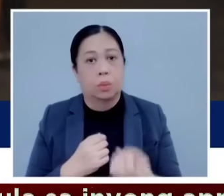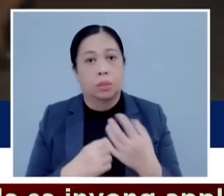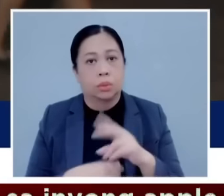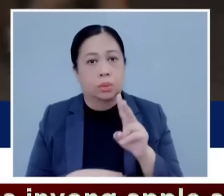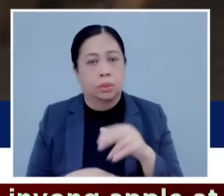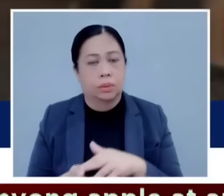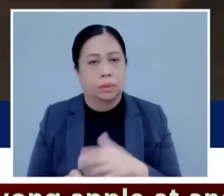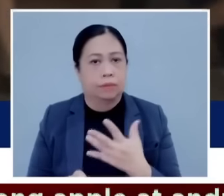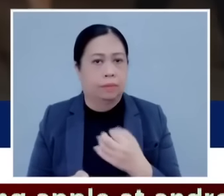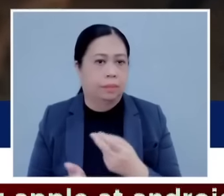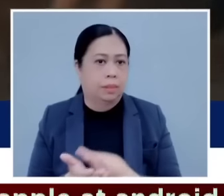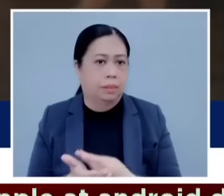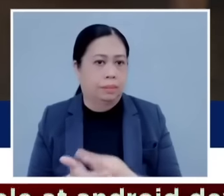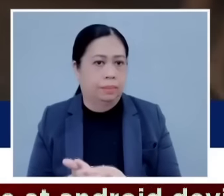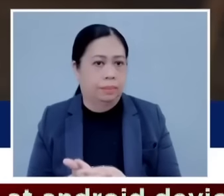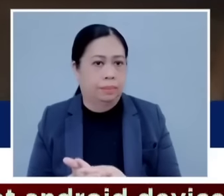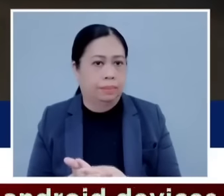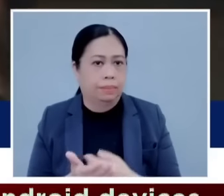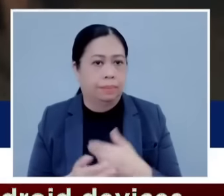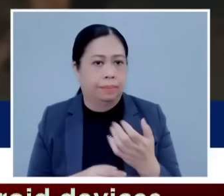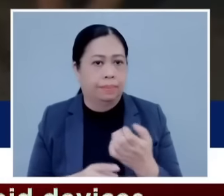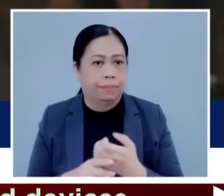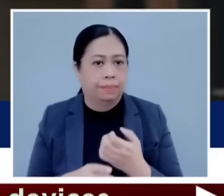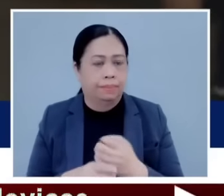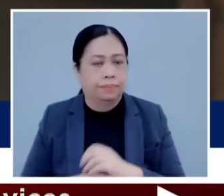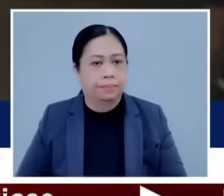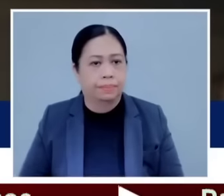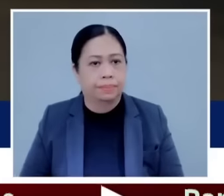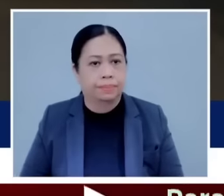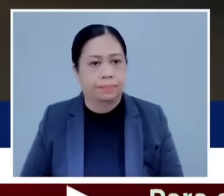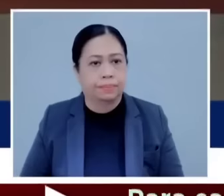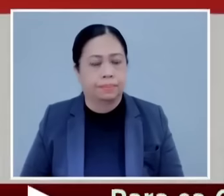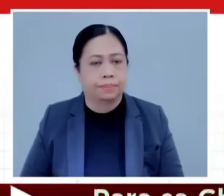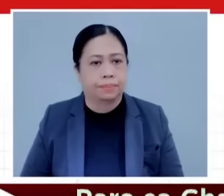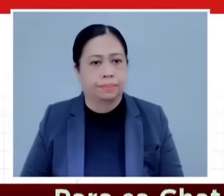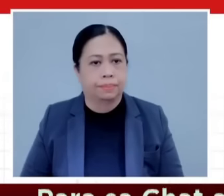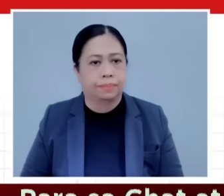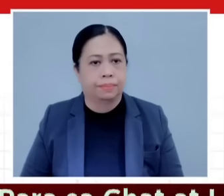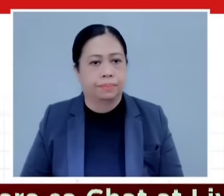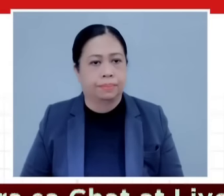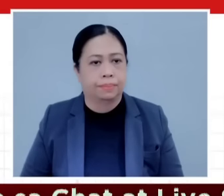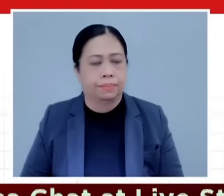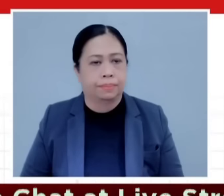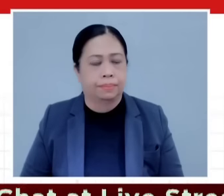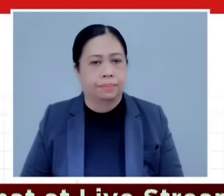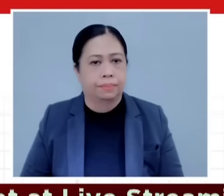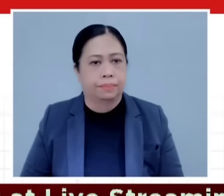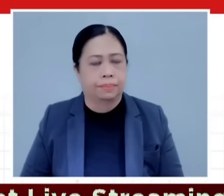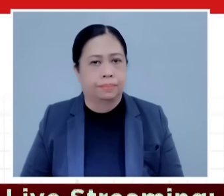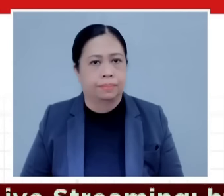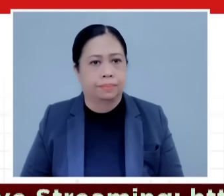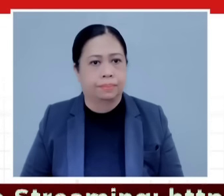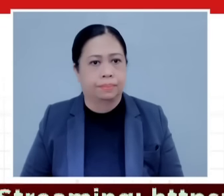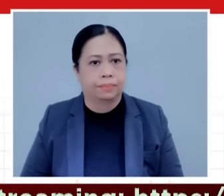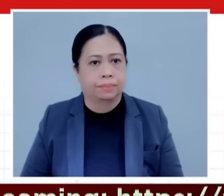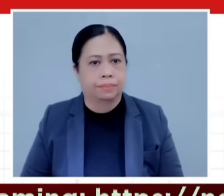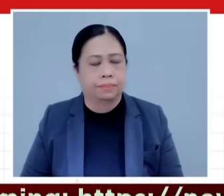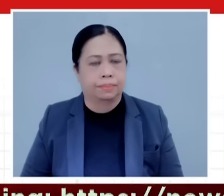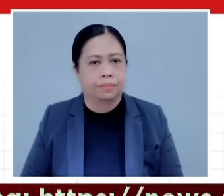2,500 pesos sa bawat violation. Sabi naman ni DILG Secretary Benher Abalos, nakalulungkot na hanggang sa